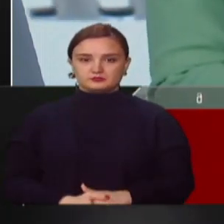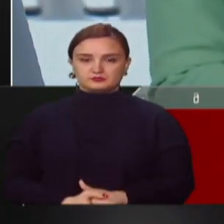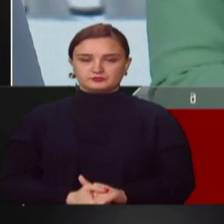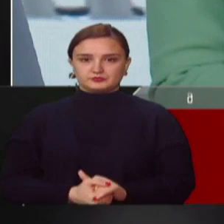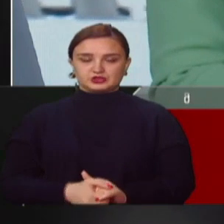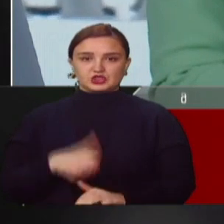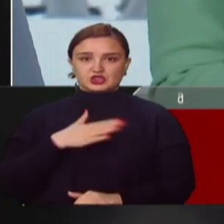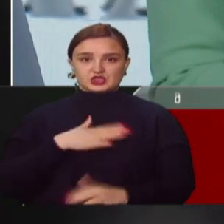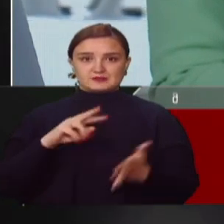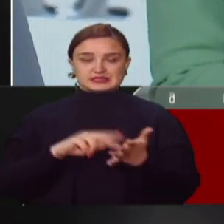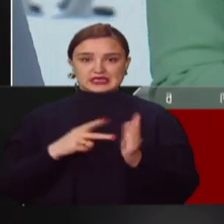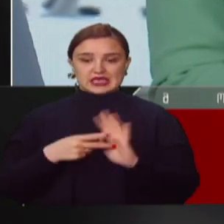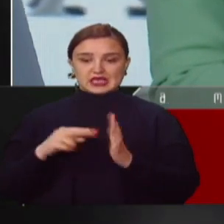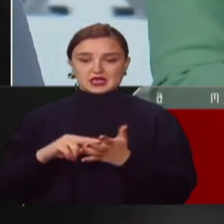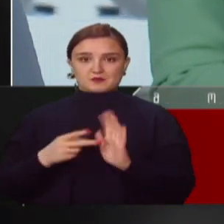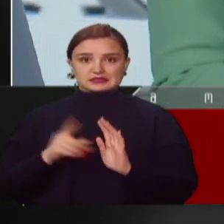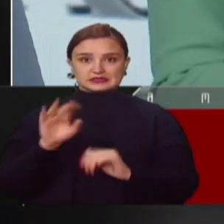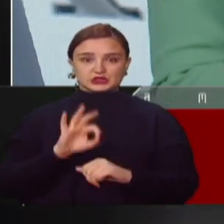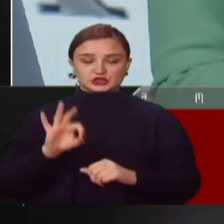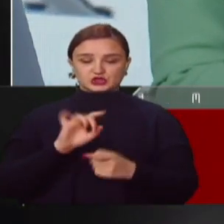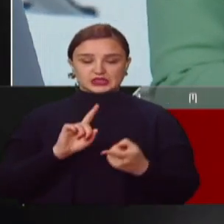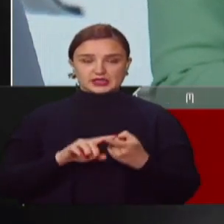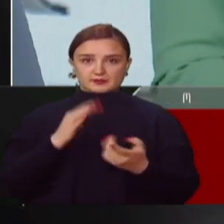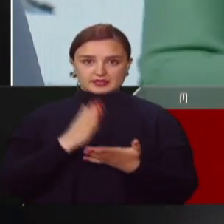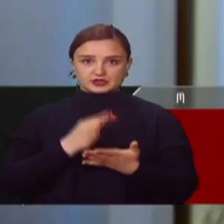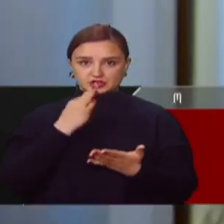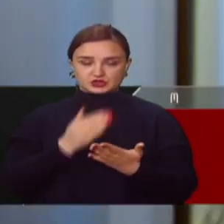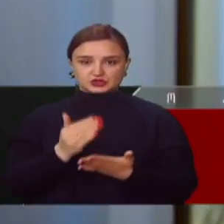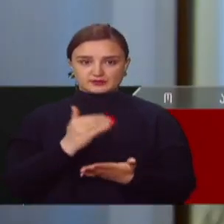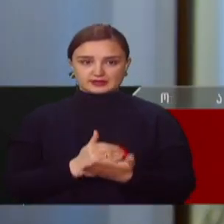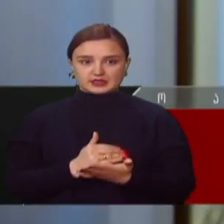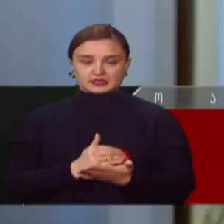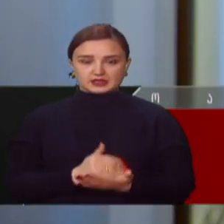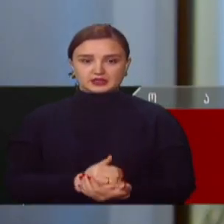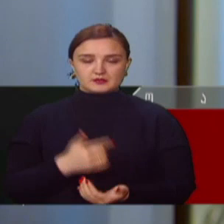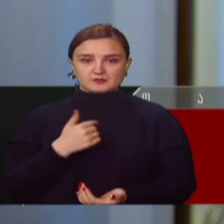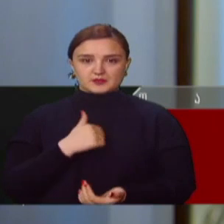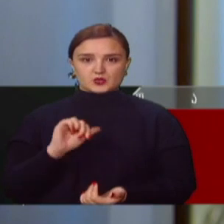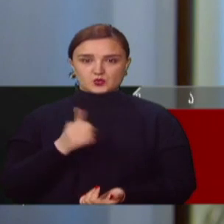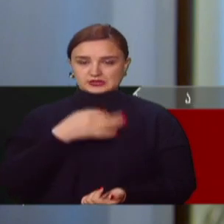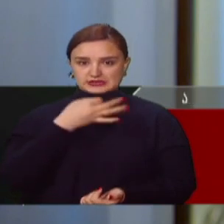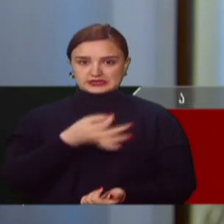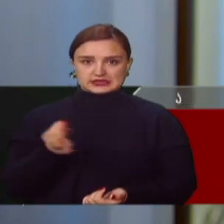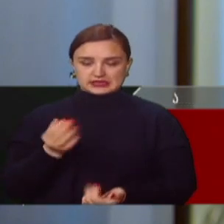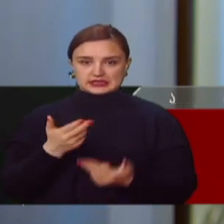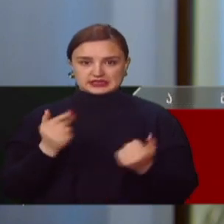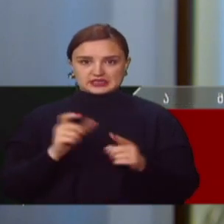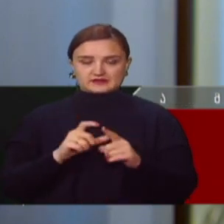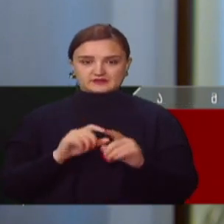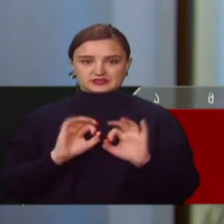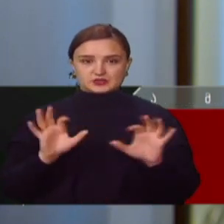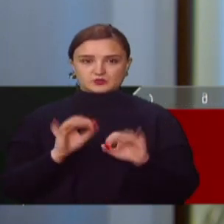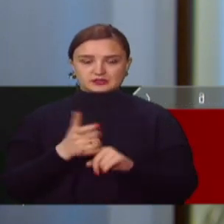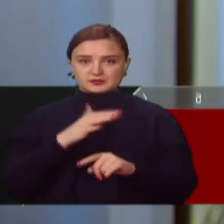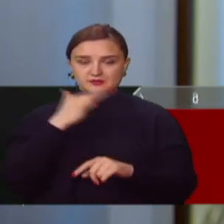Რაც შეეხება ჩემს გეგმებს, ეს არის შემდეგი, ასე ვთქვათ, მე როგორც გითხარით, კი საუბრობ